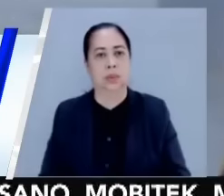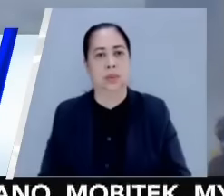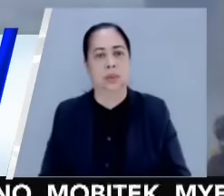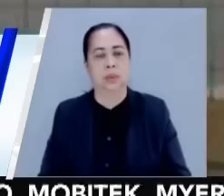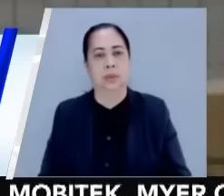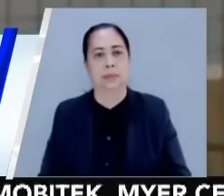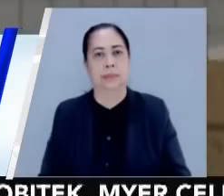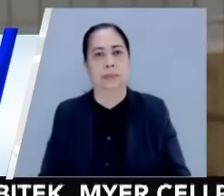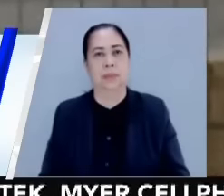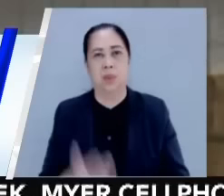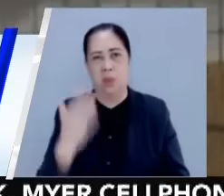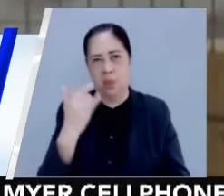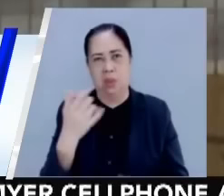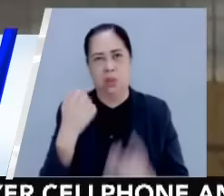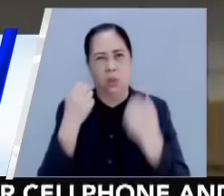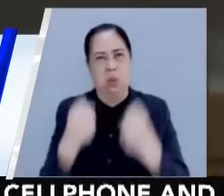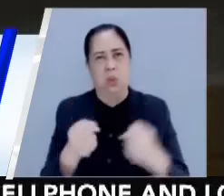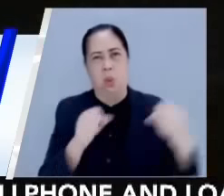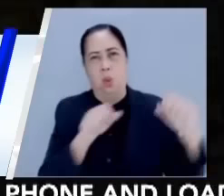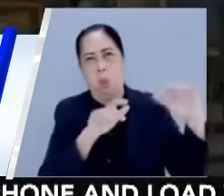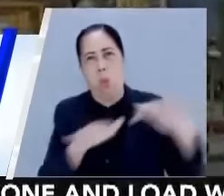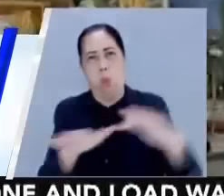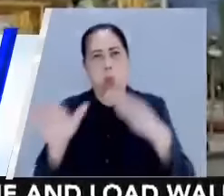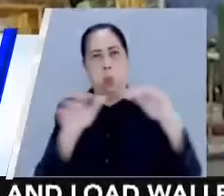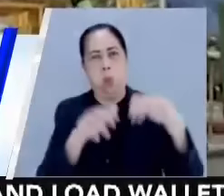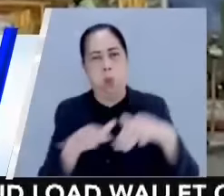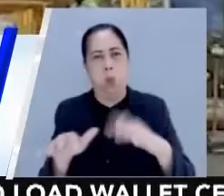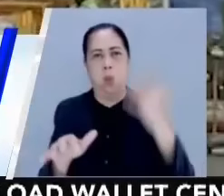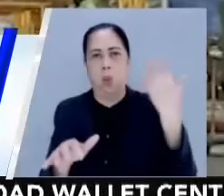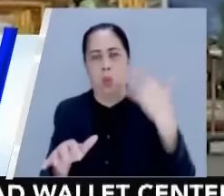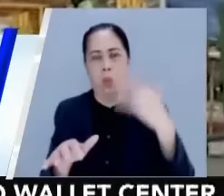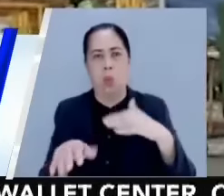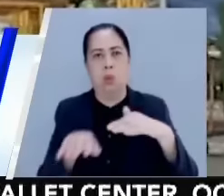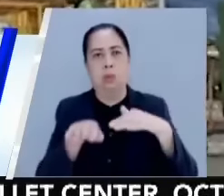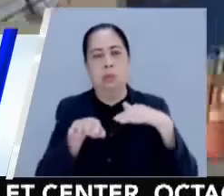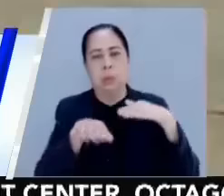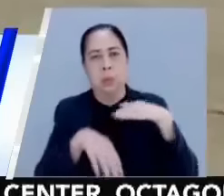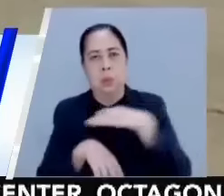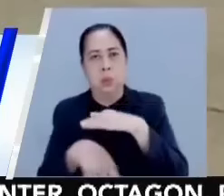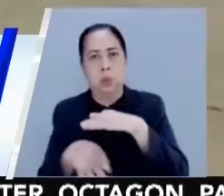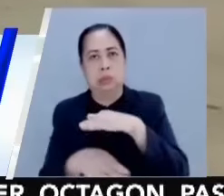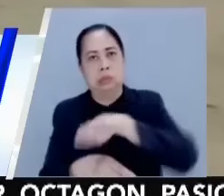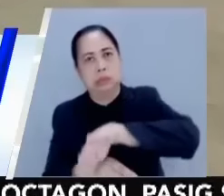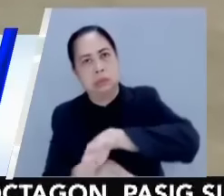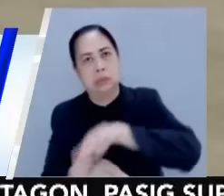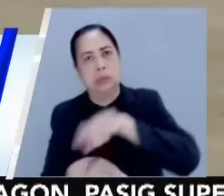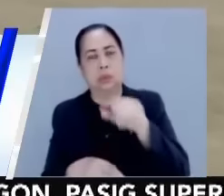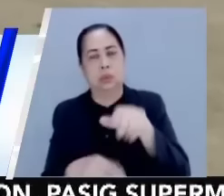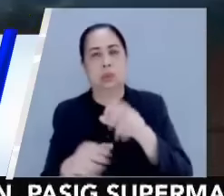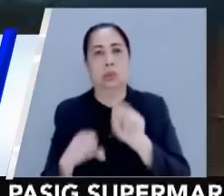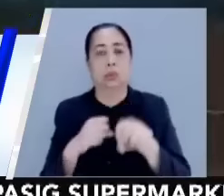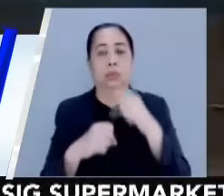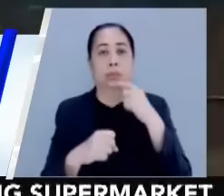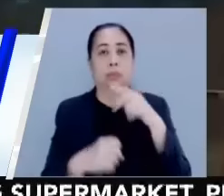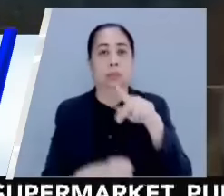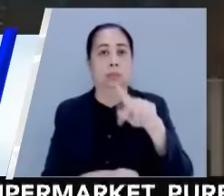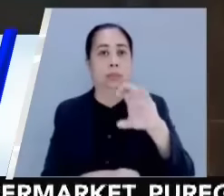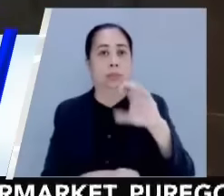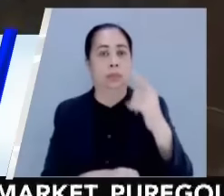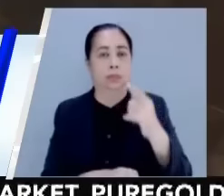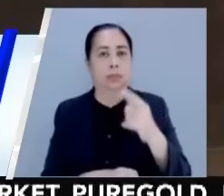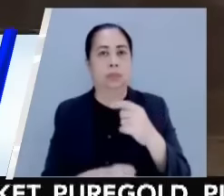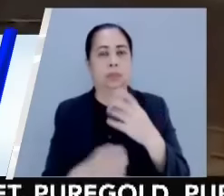Bunsod ng malalakas na along dala ng Bagyong Christine, sumadsad at tumagilid ang tanker. Ayon sa Philippine Coast Guard, napigilan